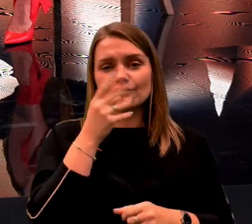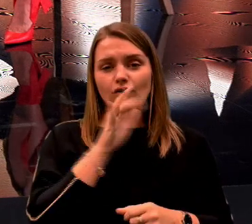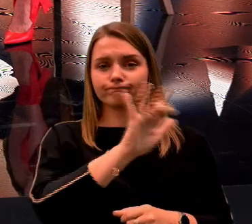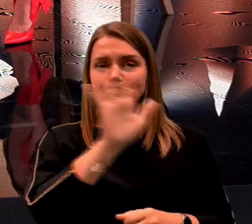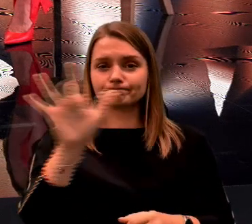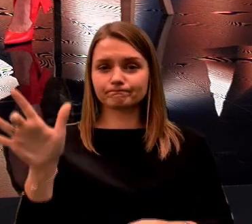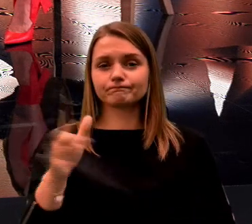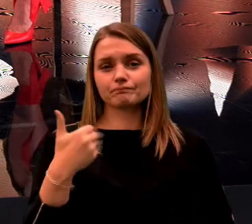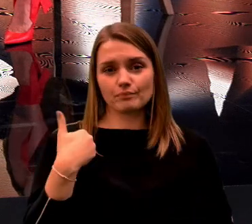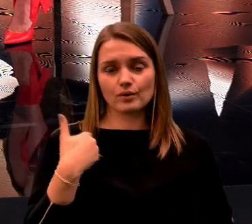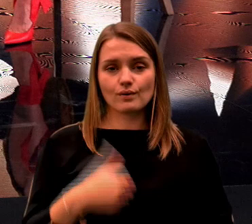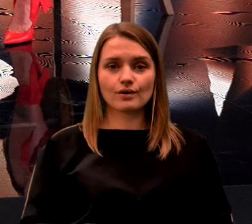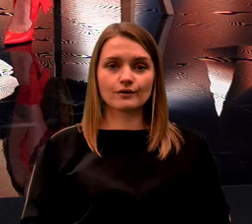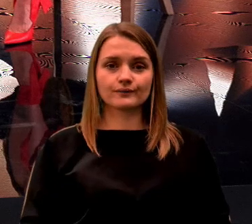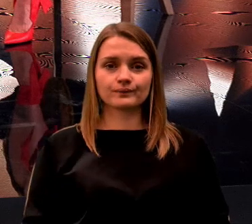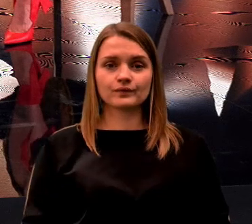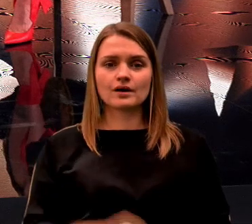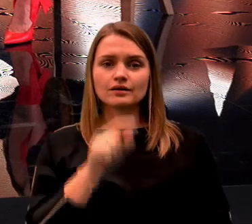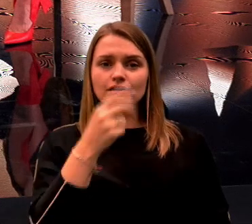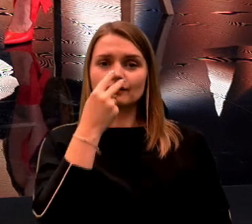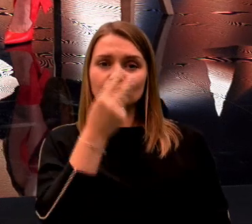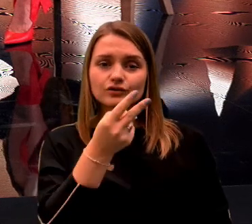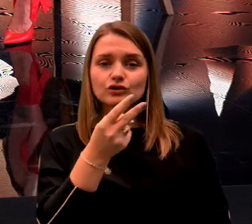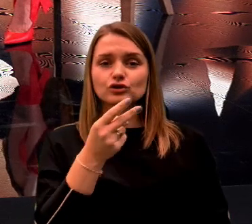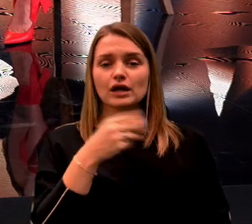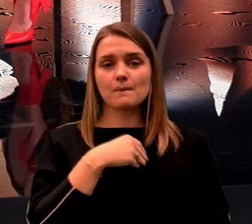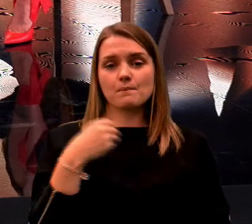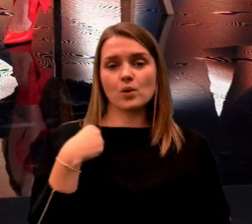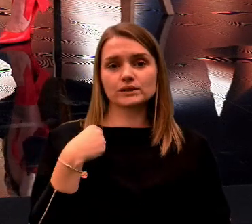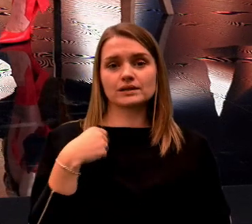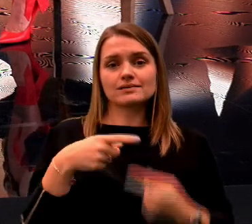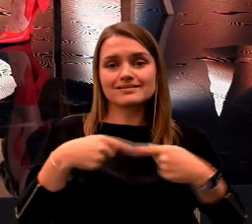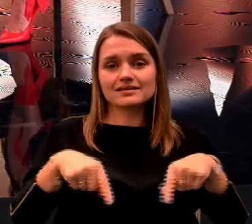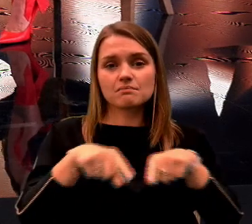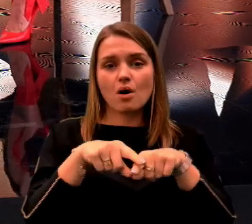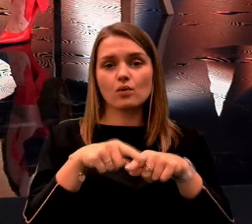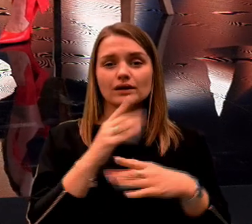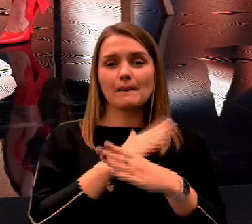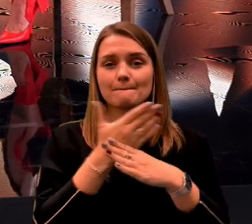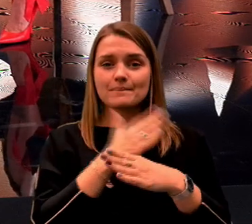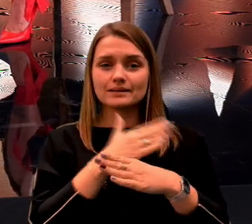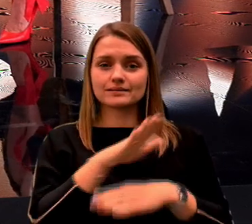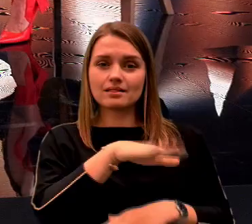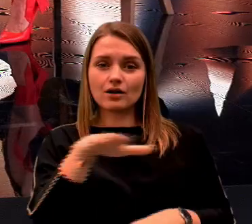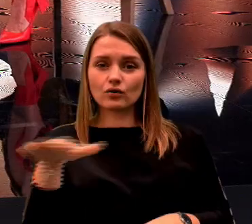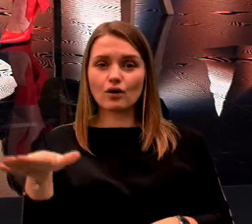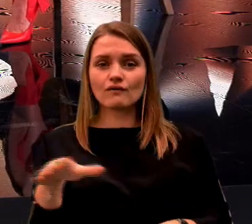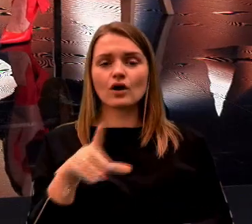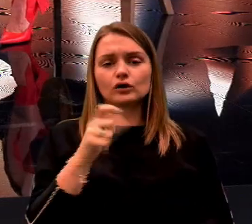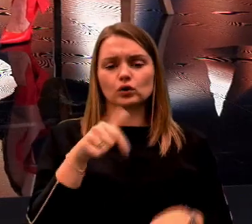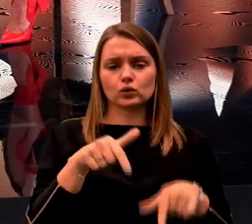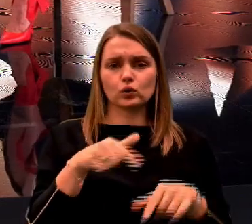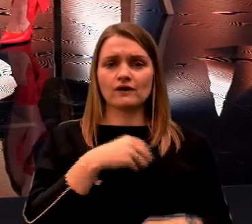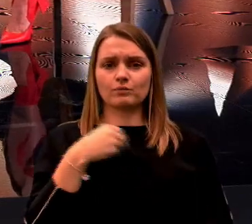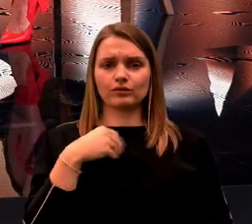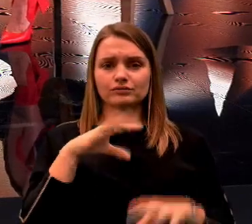liczę na tą twoją perspektywę, że widzisz polskie zespoły w kontekście tych zespołów międzynarodowych i co tu u nas jest takiego